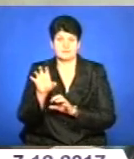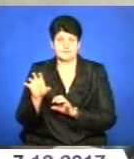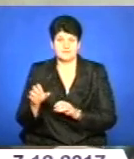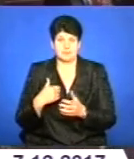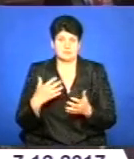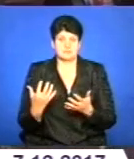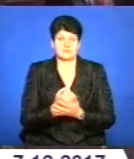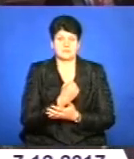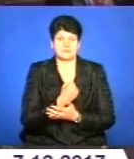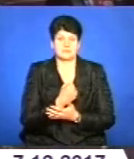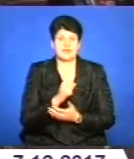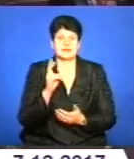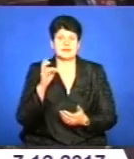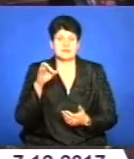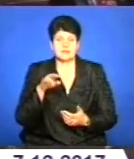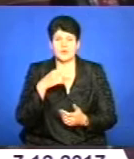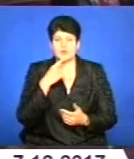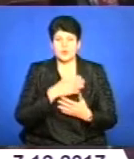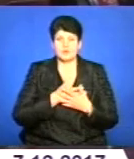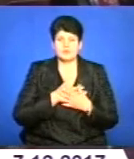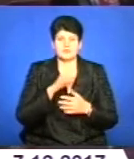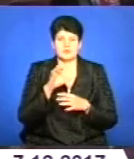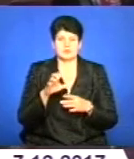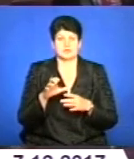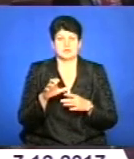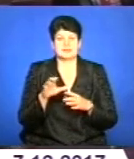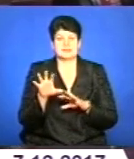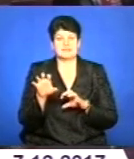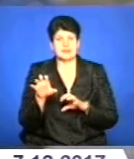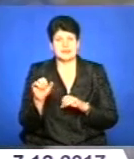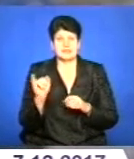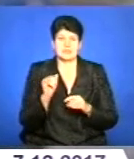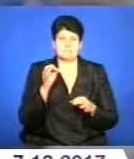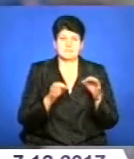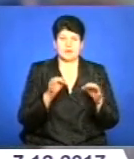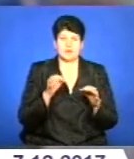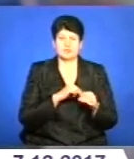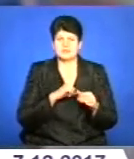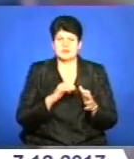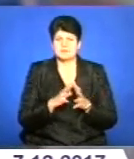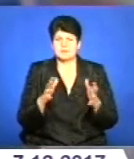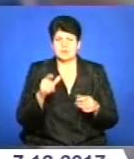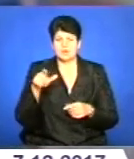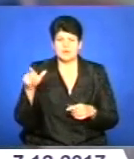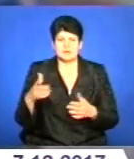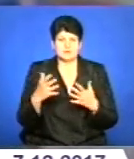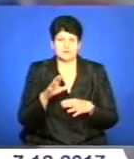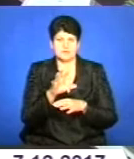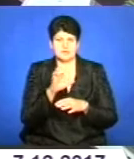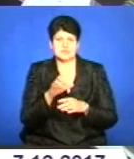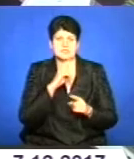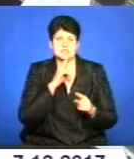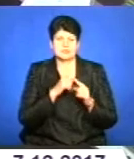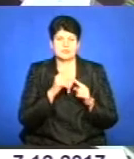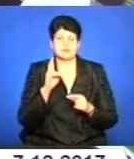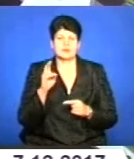почало виходити. Ксенія каже, любить фотографувати природу і тварин, але найбільше – людей. Якось дівчинка сфотографувала сестру Катрусю